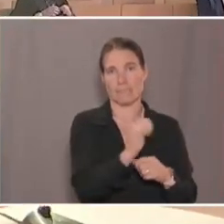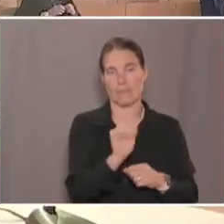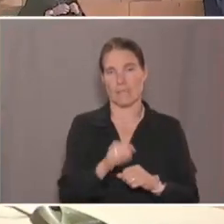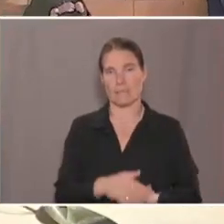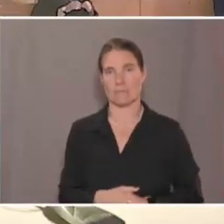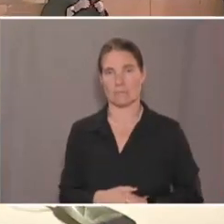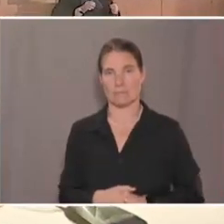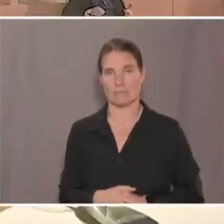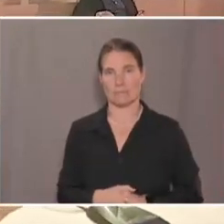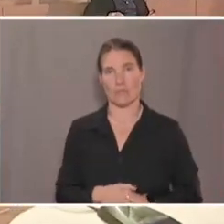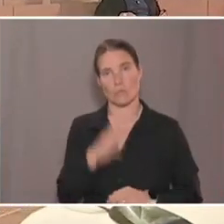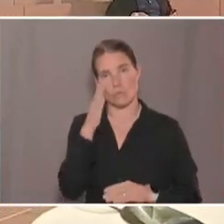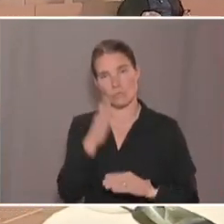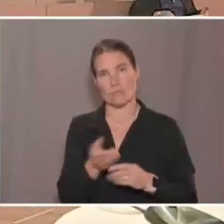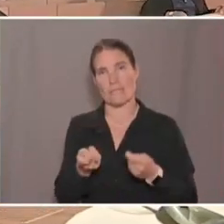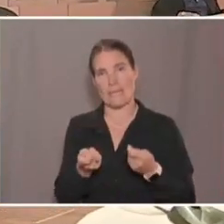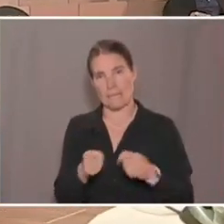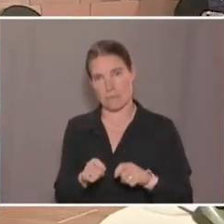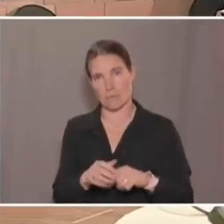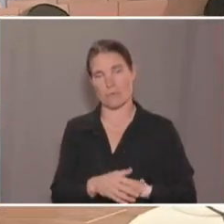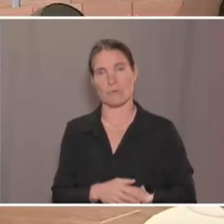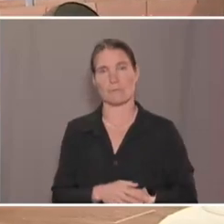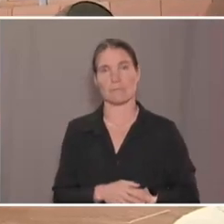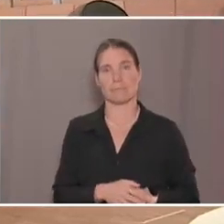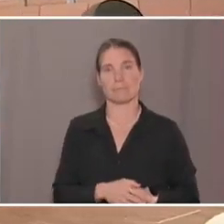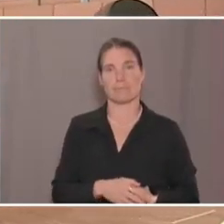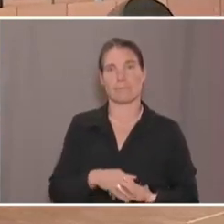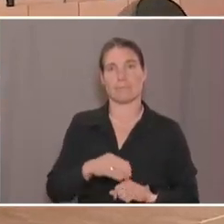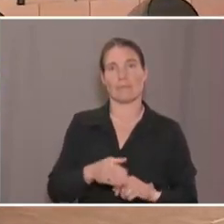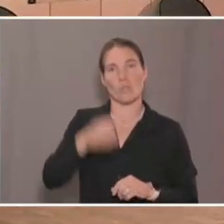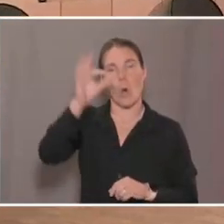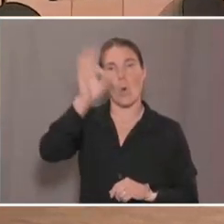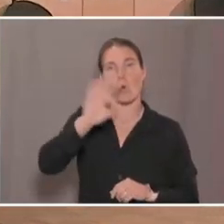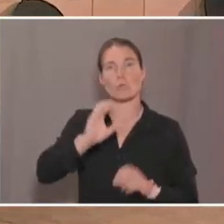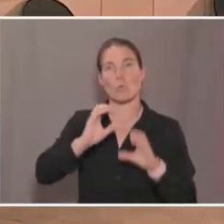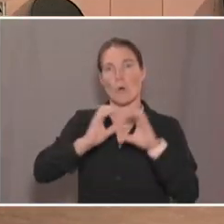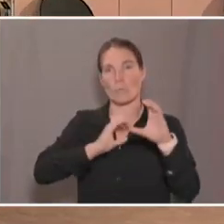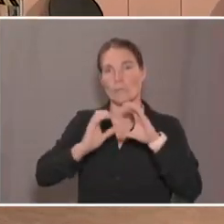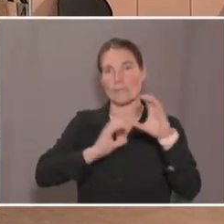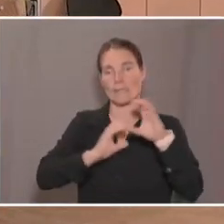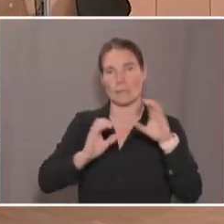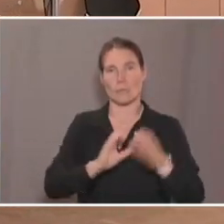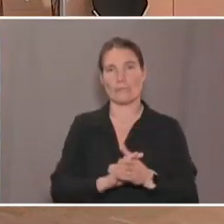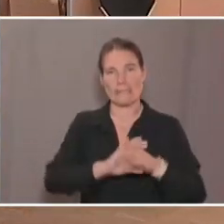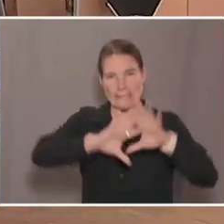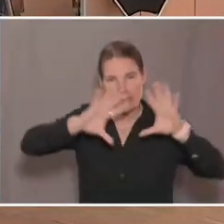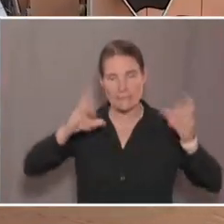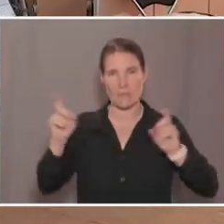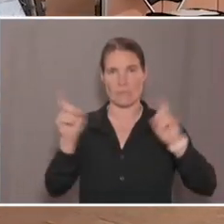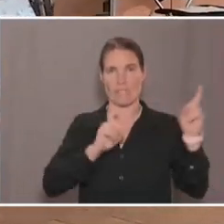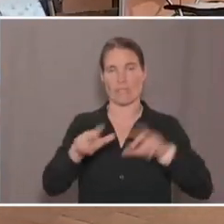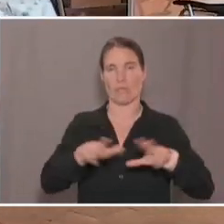Und last not least natürlich Katrin Fischer und Katrin Gutzmann von der Hochschulkommunikation, die gesamte Veranstaltung geplant